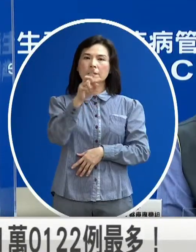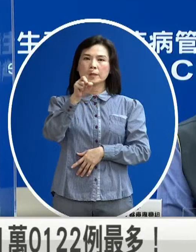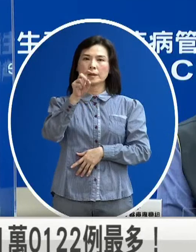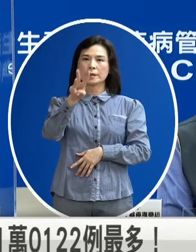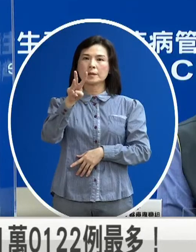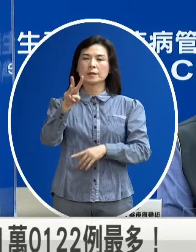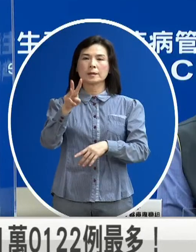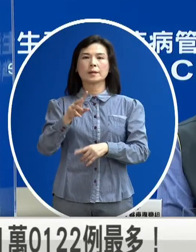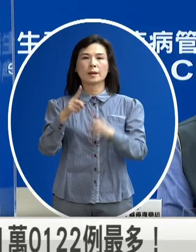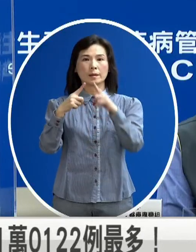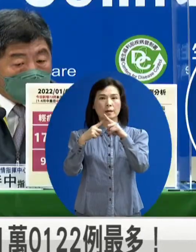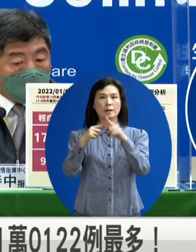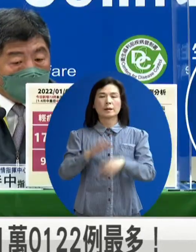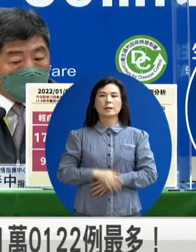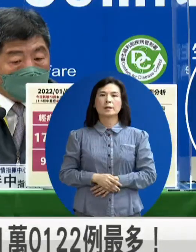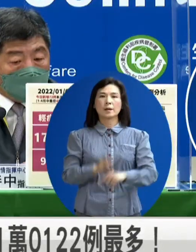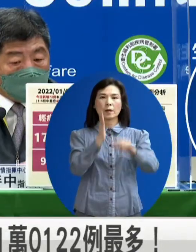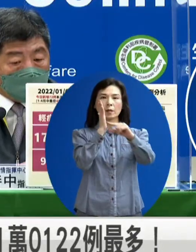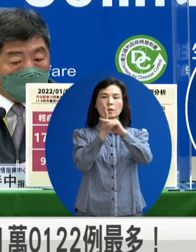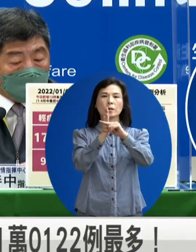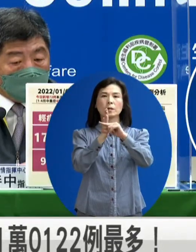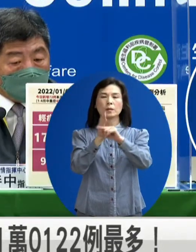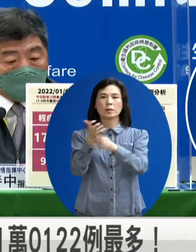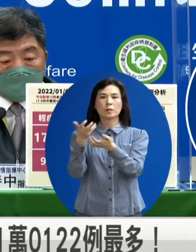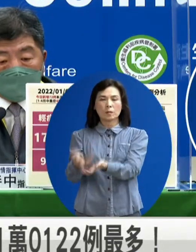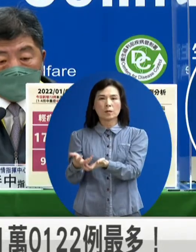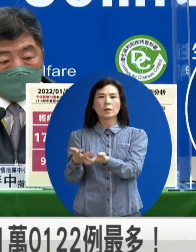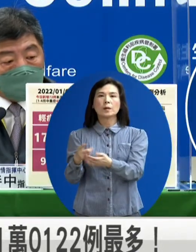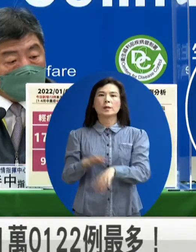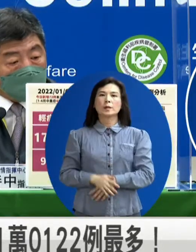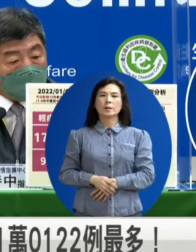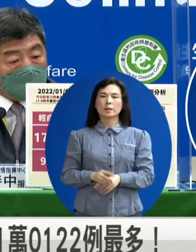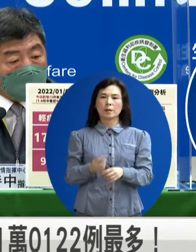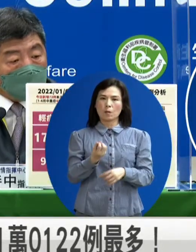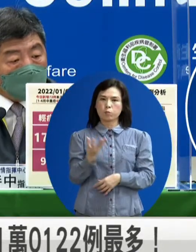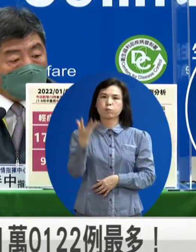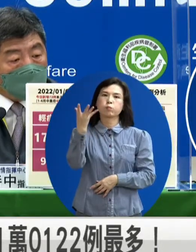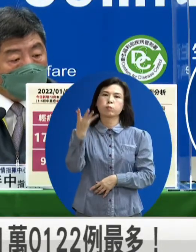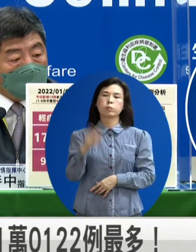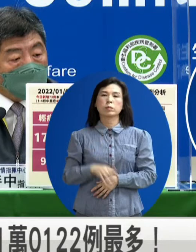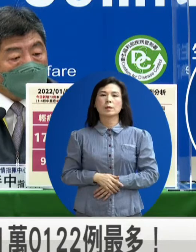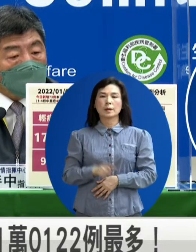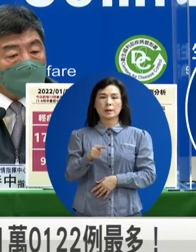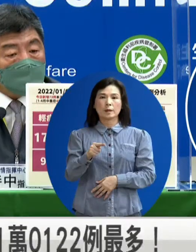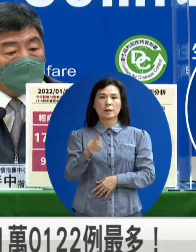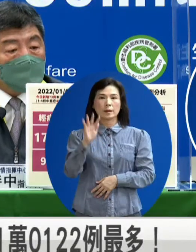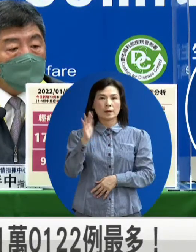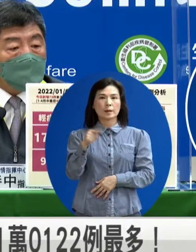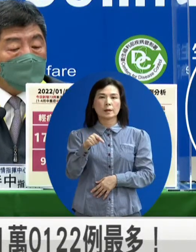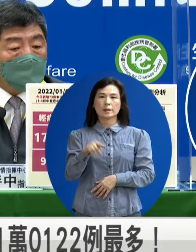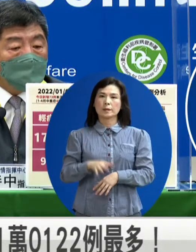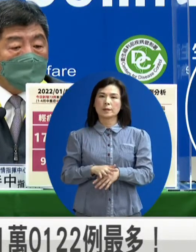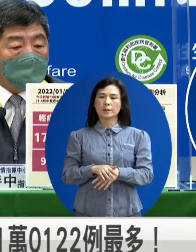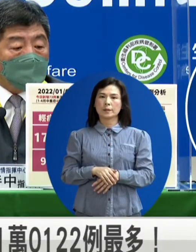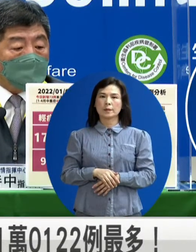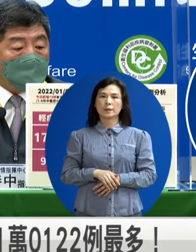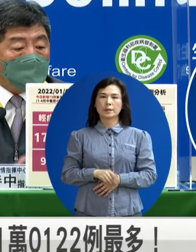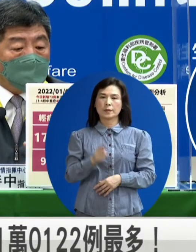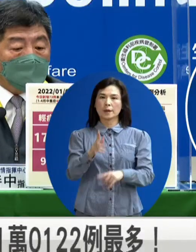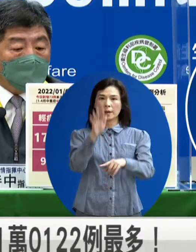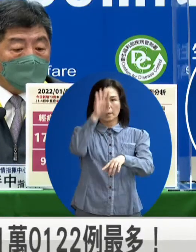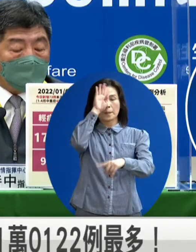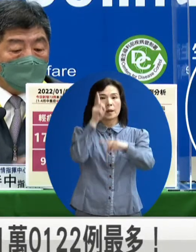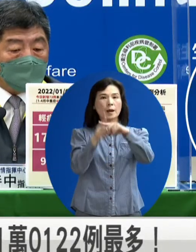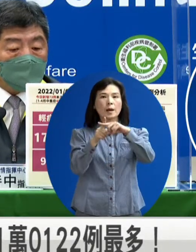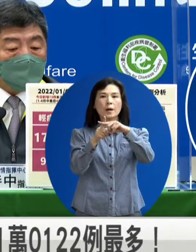76213例，好，那重症哈跟重症的人数也持续增加。那不过因为哈整体的确诊